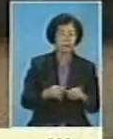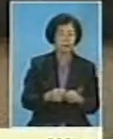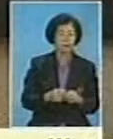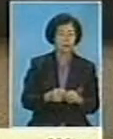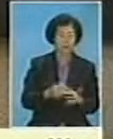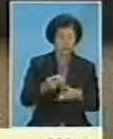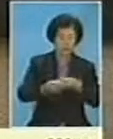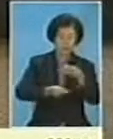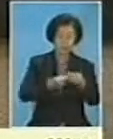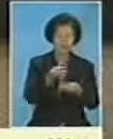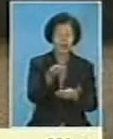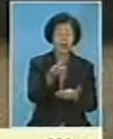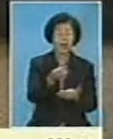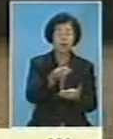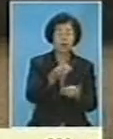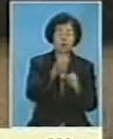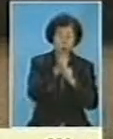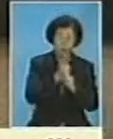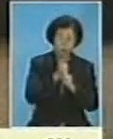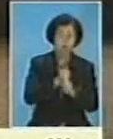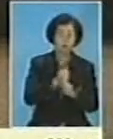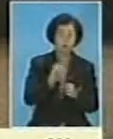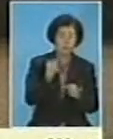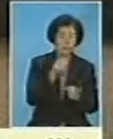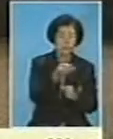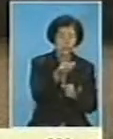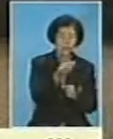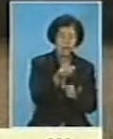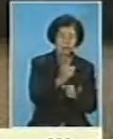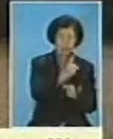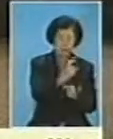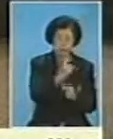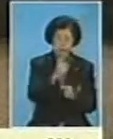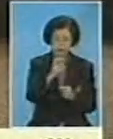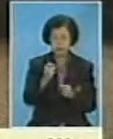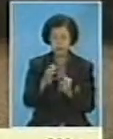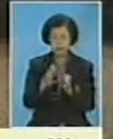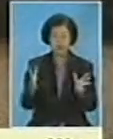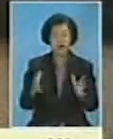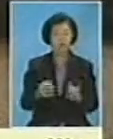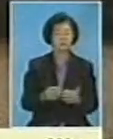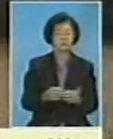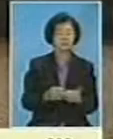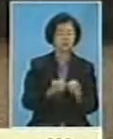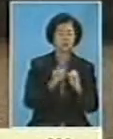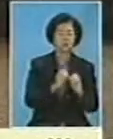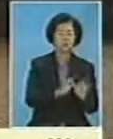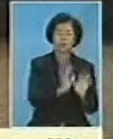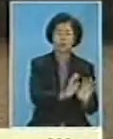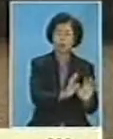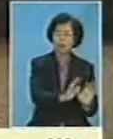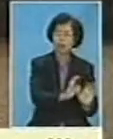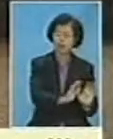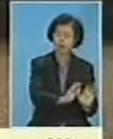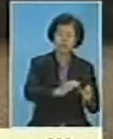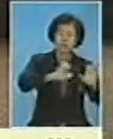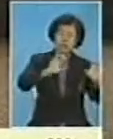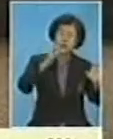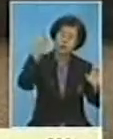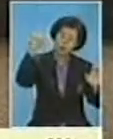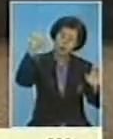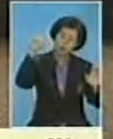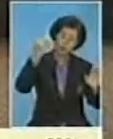การขายข้าวเก่าที่มีข้าวเสื่อมสภาพจำนวนมากซึ่งตกค้างมาจากรัฐบาลเก่าหลายรัฐบ